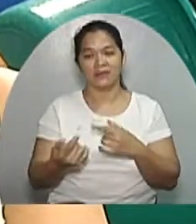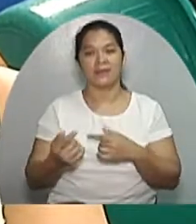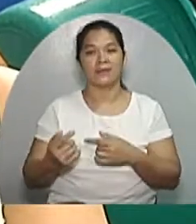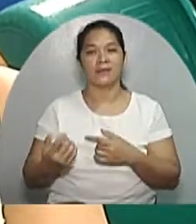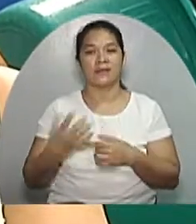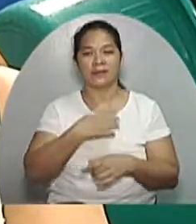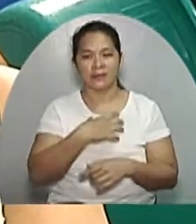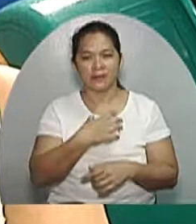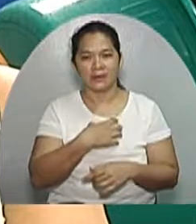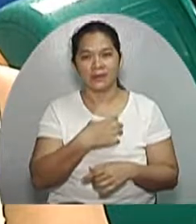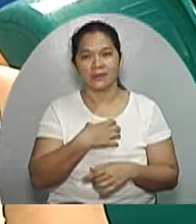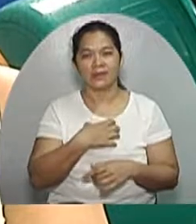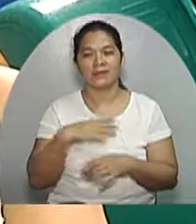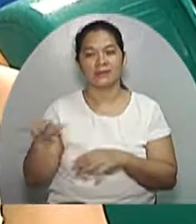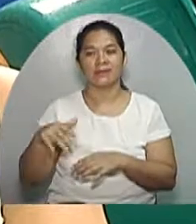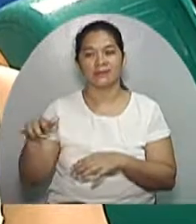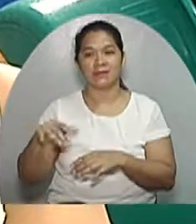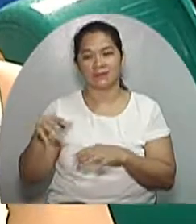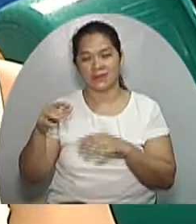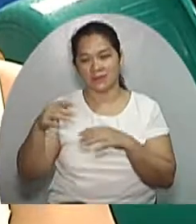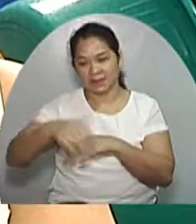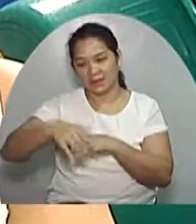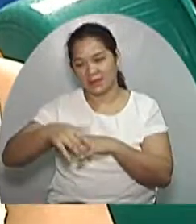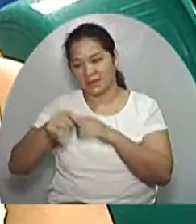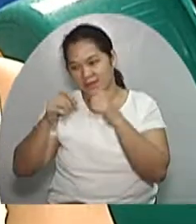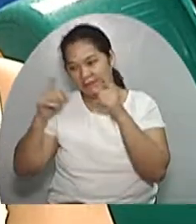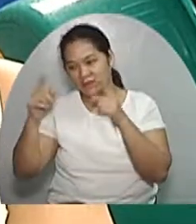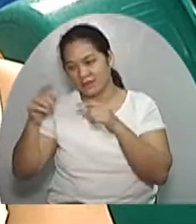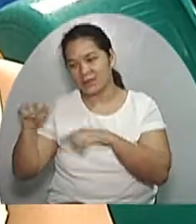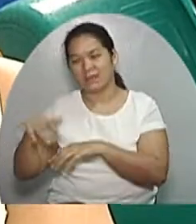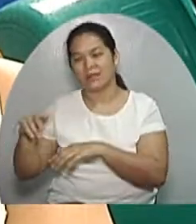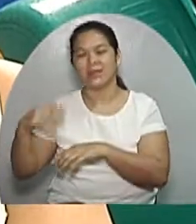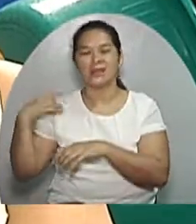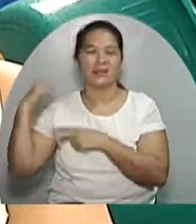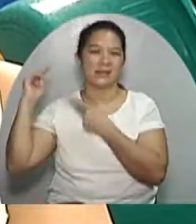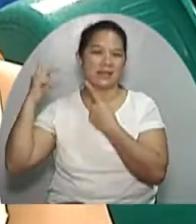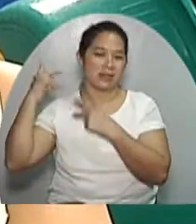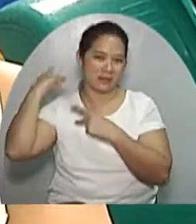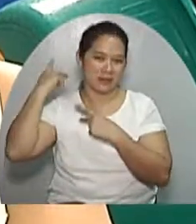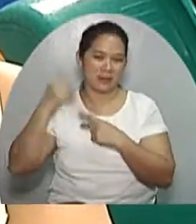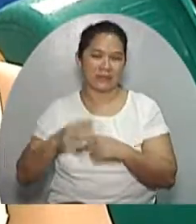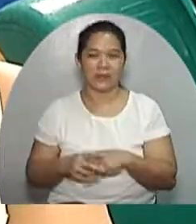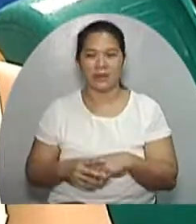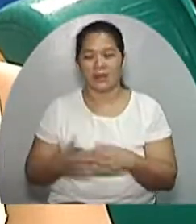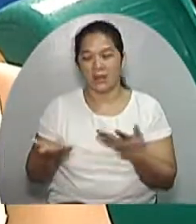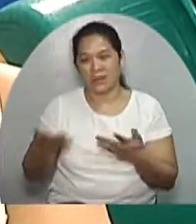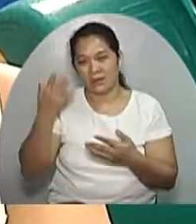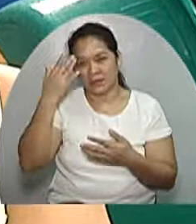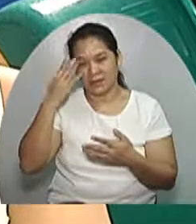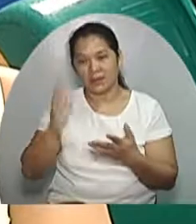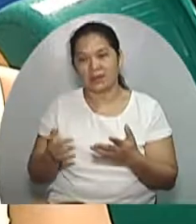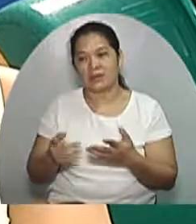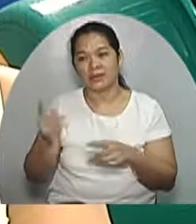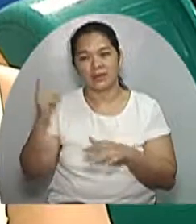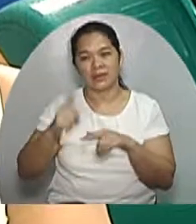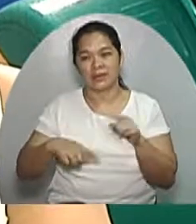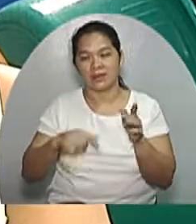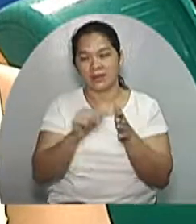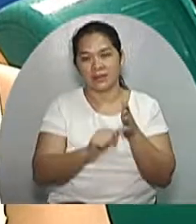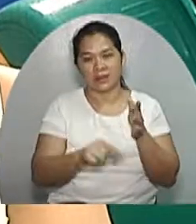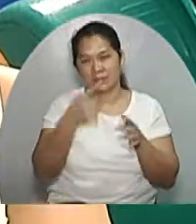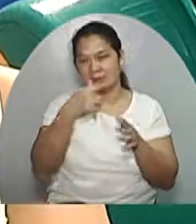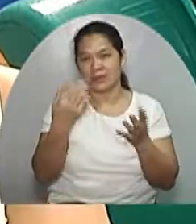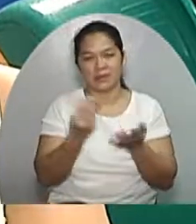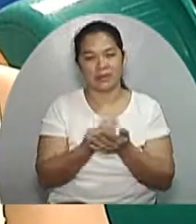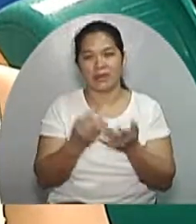Pagka dumadaing po yan, misa ginigising ako ng gabi. Sabi niya na, ang sakit-sakit na talaga ng likod ko. Sabi ko, hindi ko naman kaya talagang ipa-opera